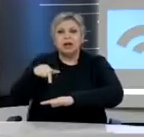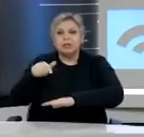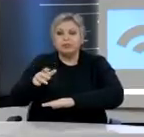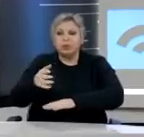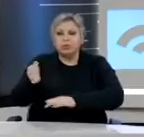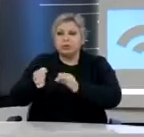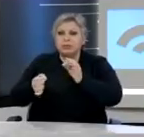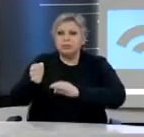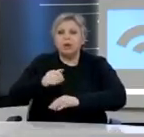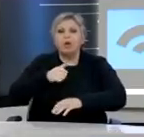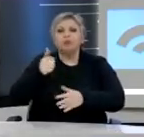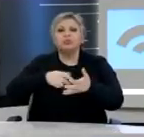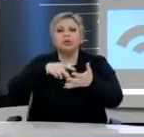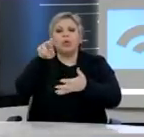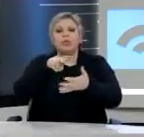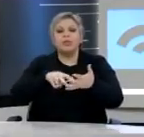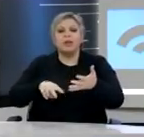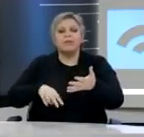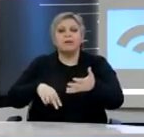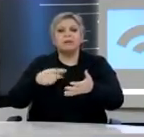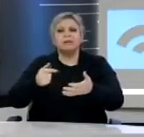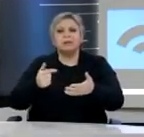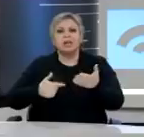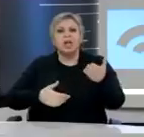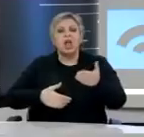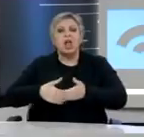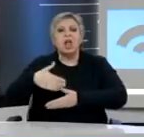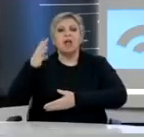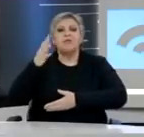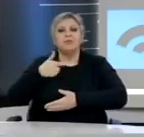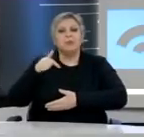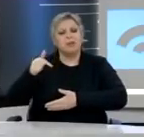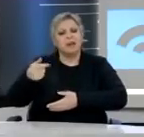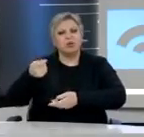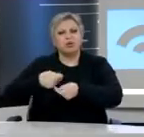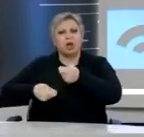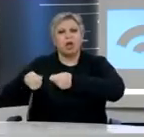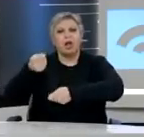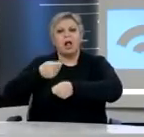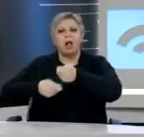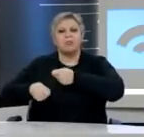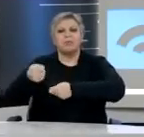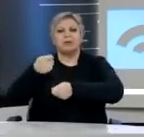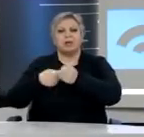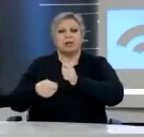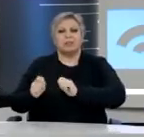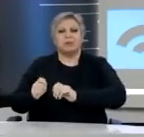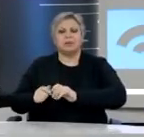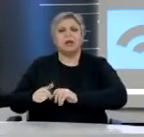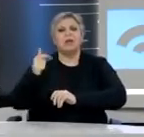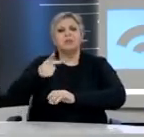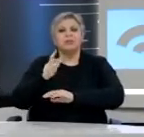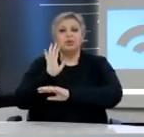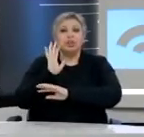λόγο διαβάζει την επιφυλίδα της εφημερίδας του γνωστού επιχειρηματία και των εφημερίδων του γνωστού επιχειρηματία που